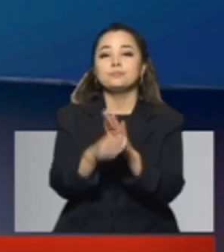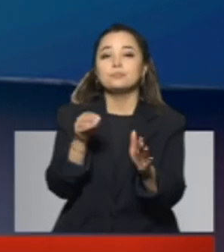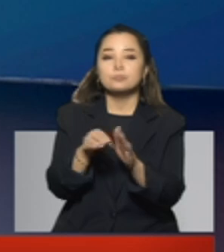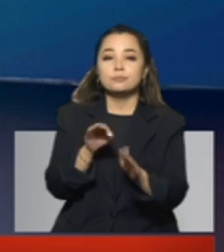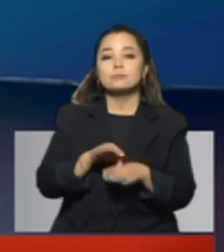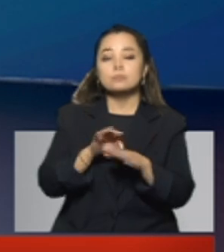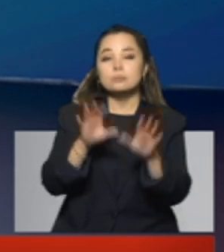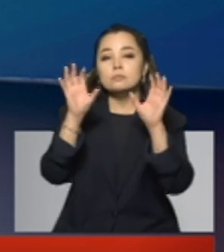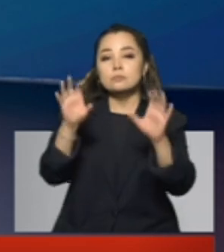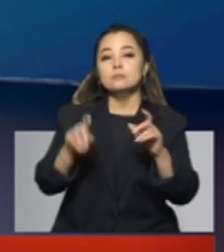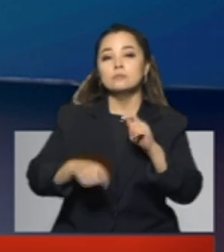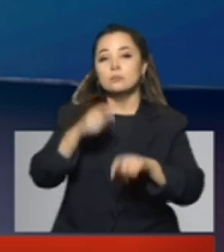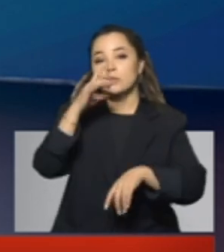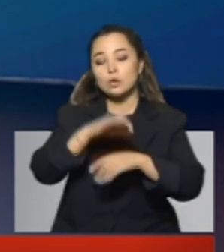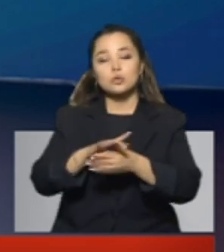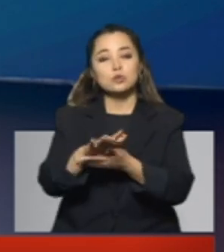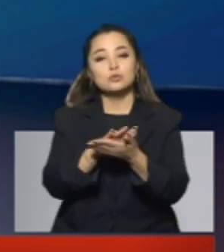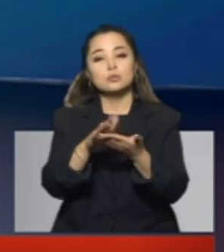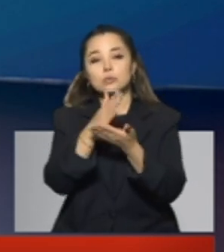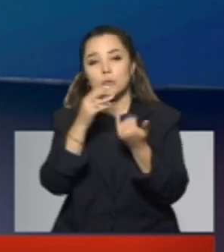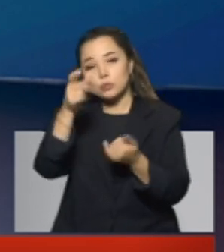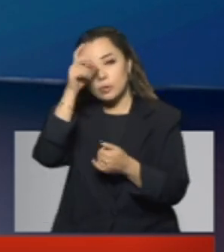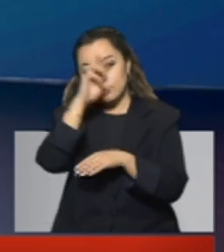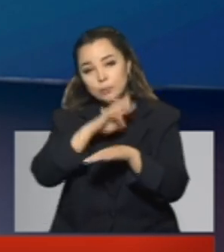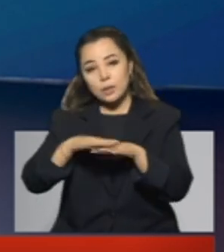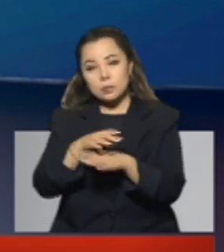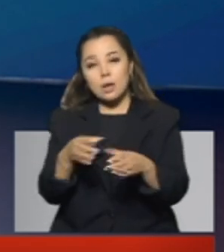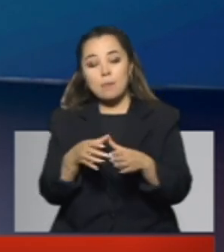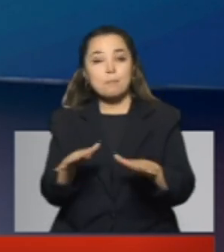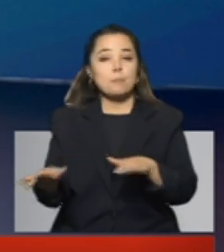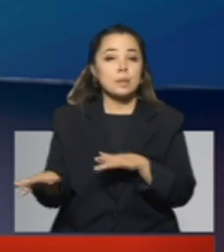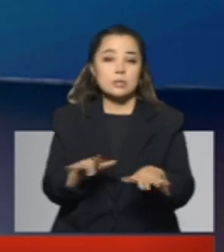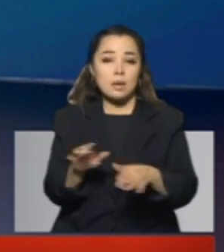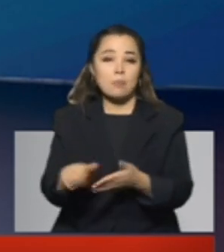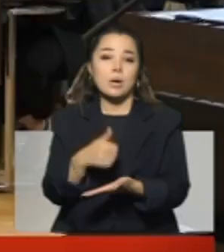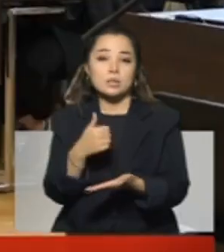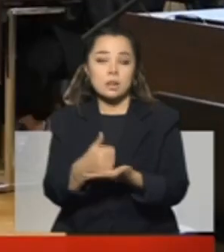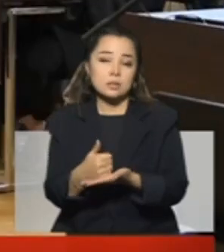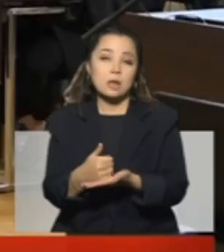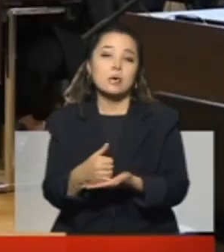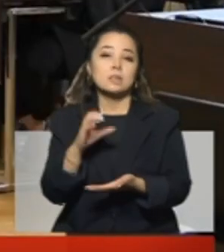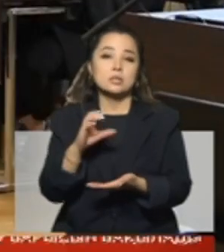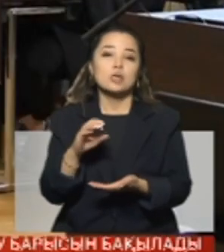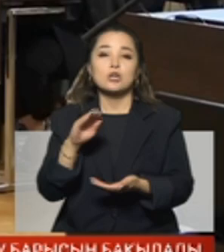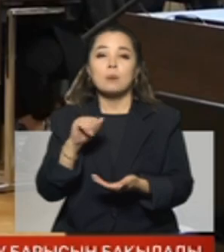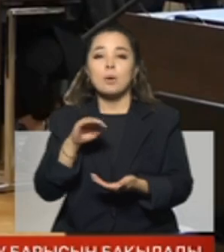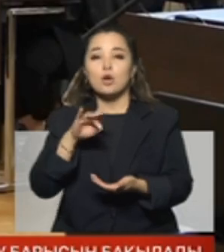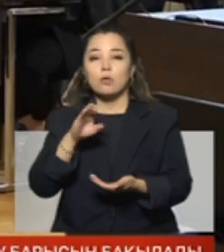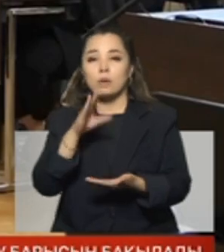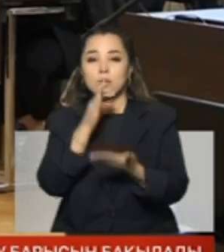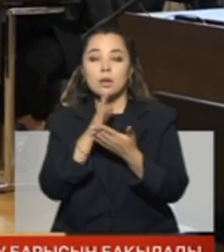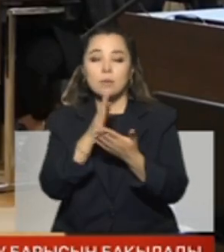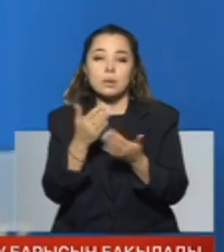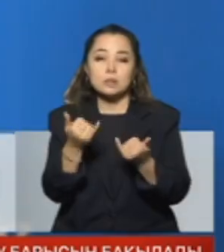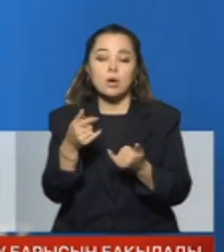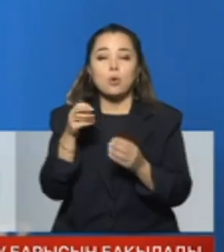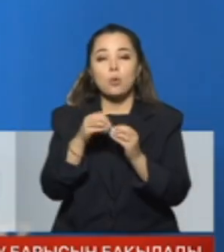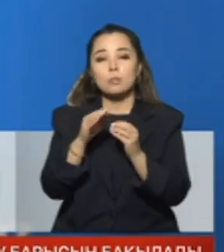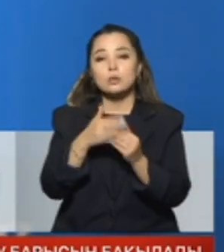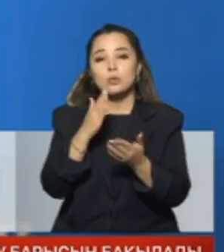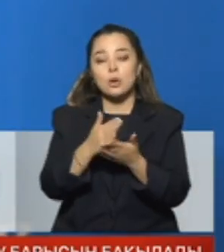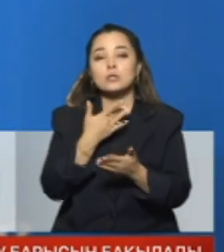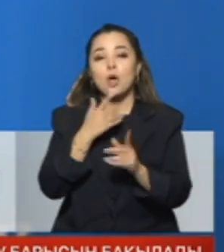Референдумда заң бұзушылық болған жоқ. Түркі мемлекеттер ұйымының миссия басшысы Сади Джафаров осылай деді. Ұйым 10-нан астам дауыс